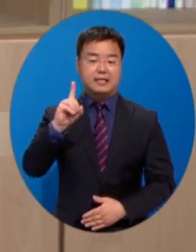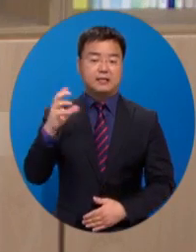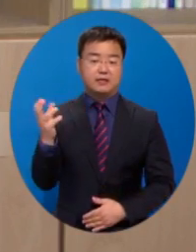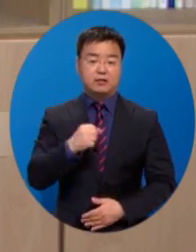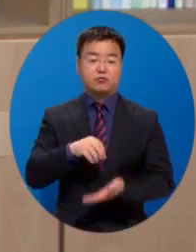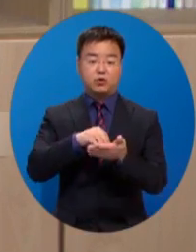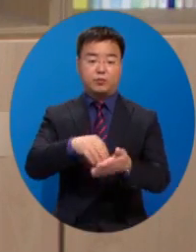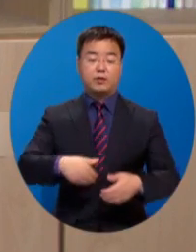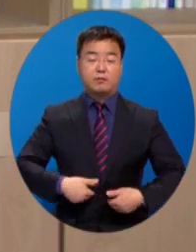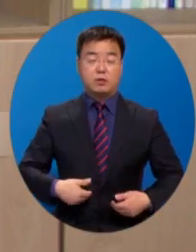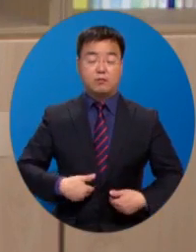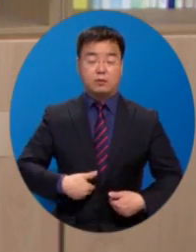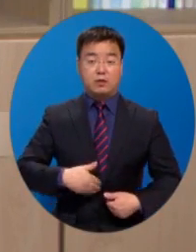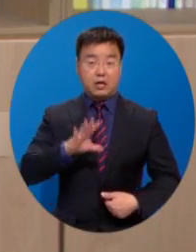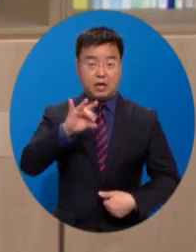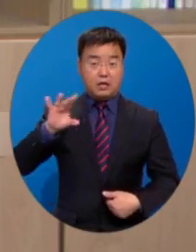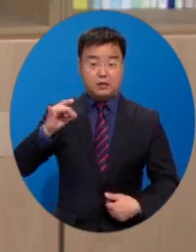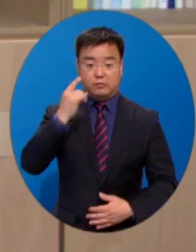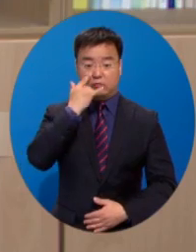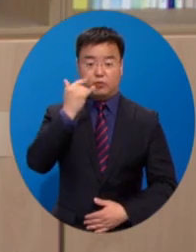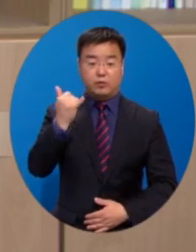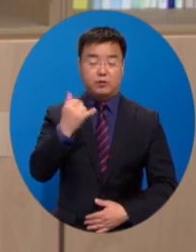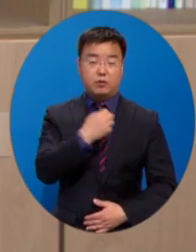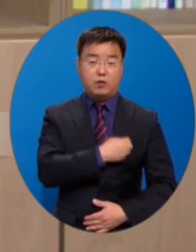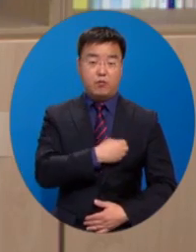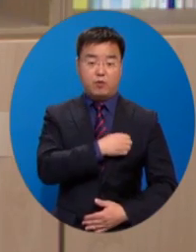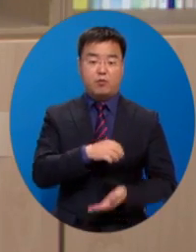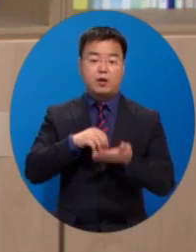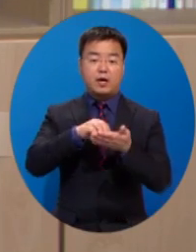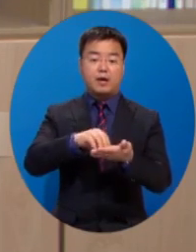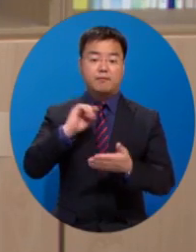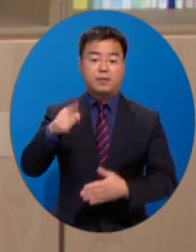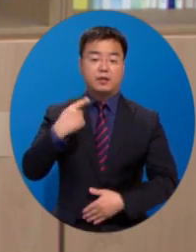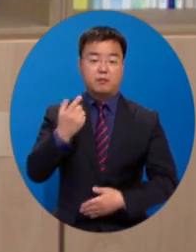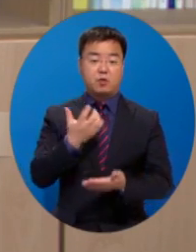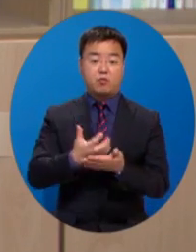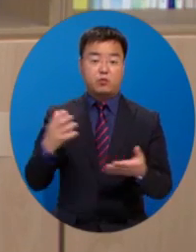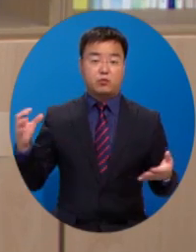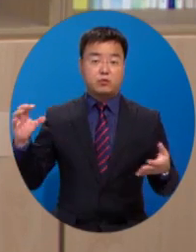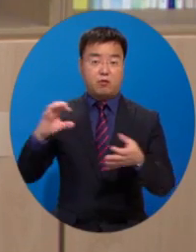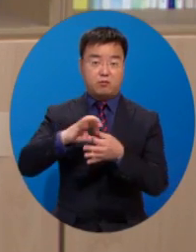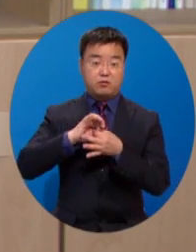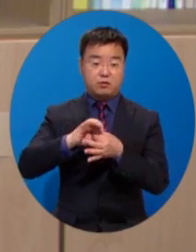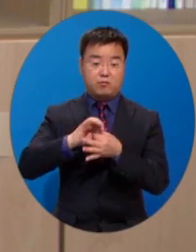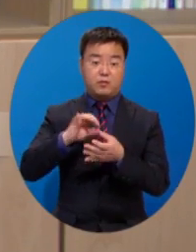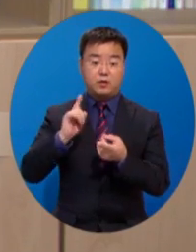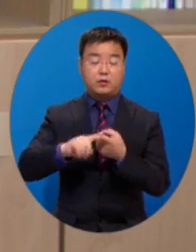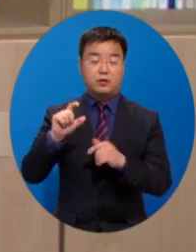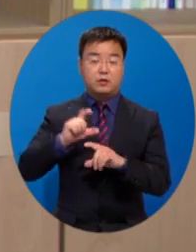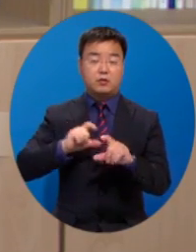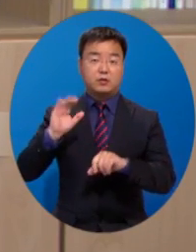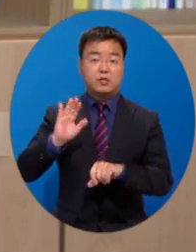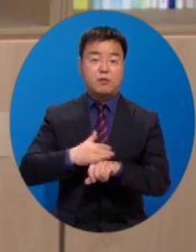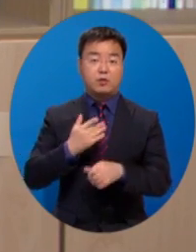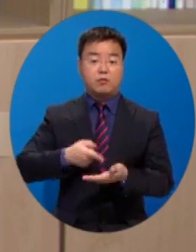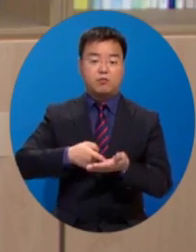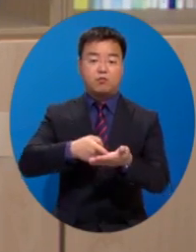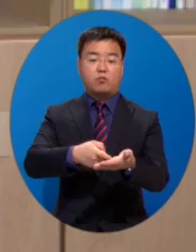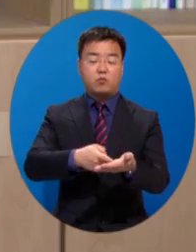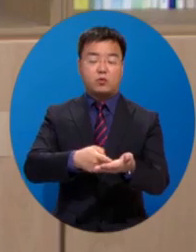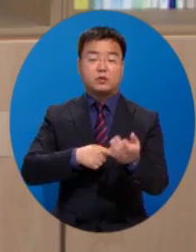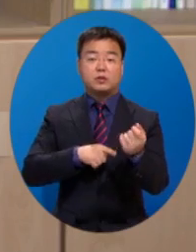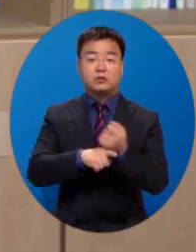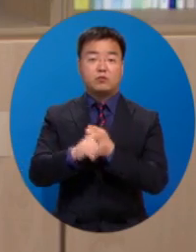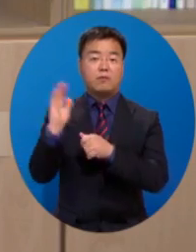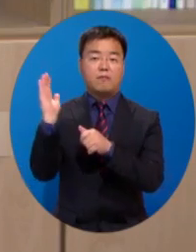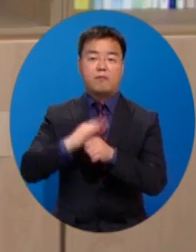간혹 부모님이 회원 가입을 하여서 원서 접수까지 연계가 돼서 잘못된 원서 접수로 인해서 불합격